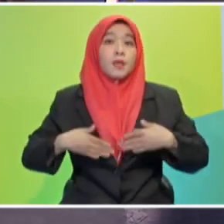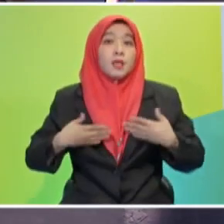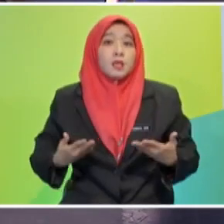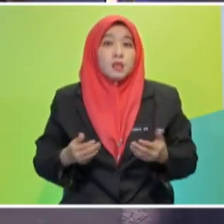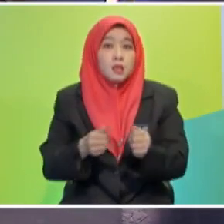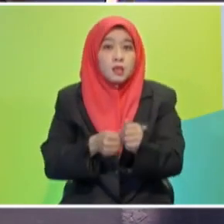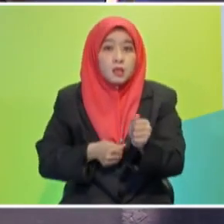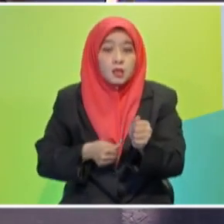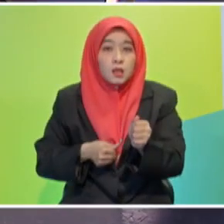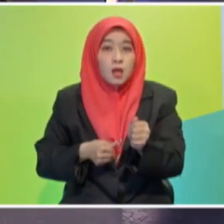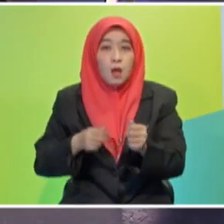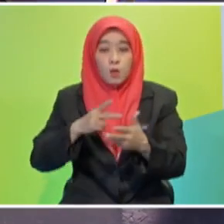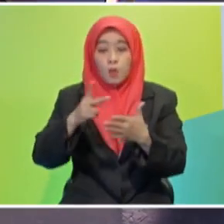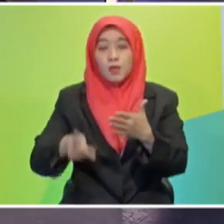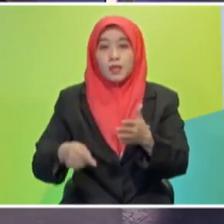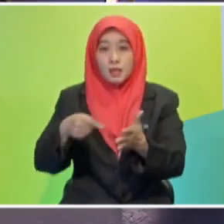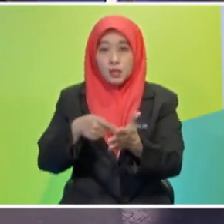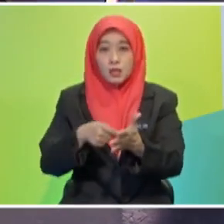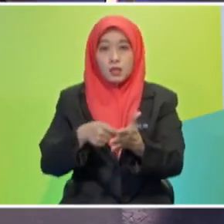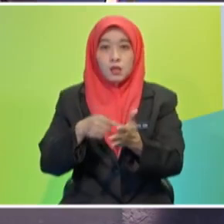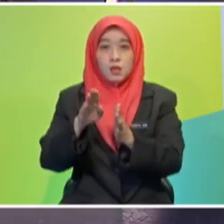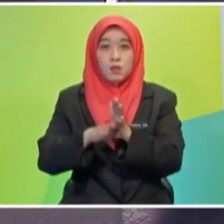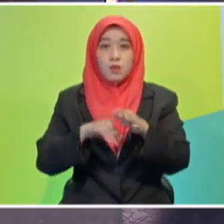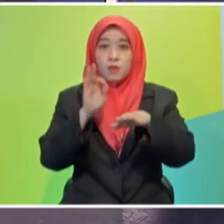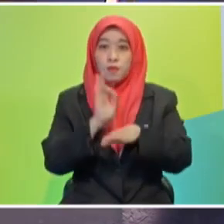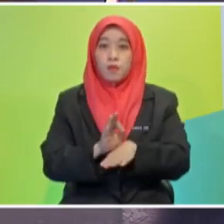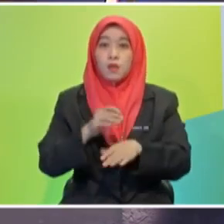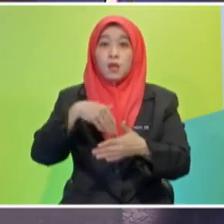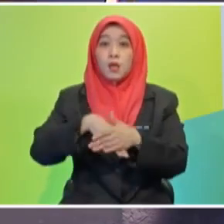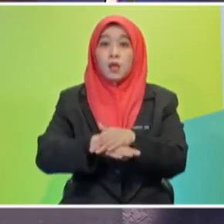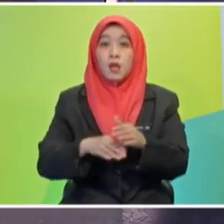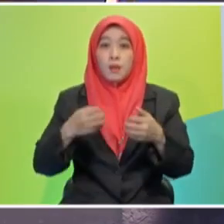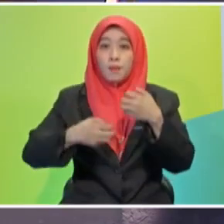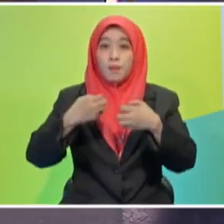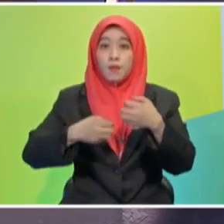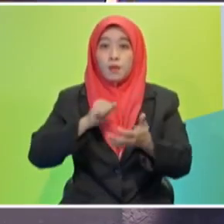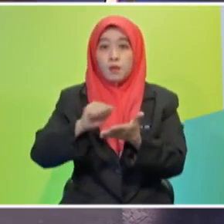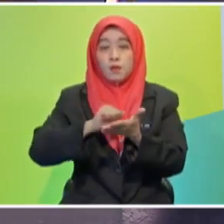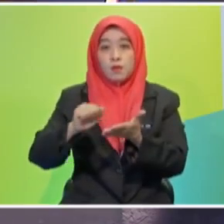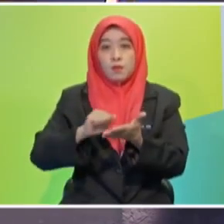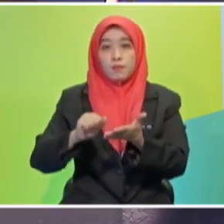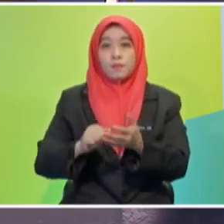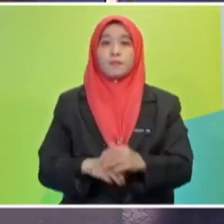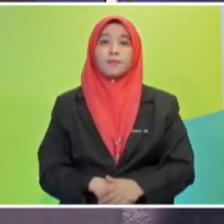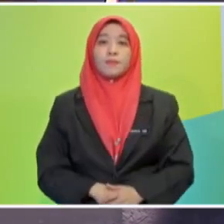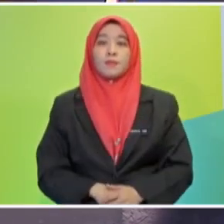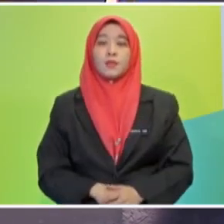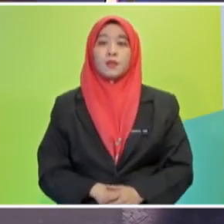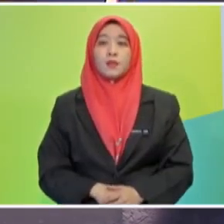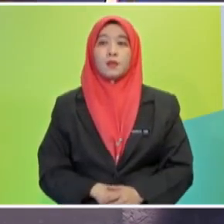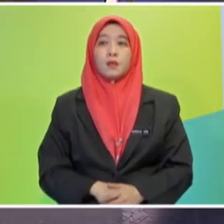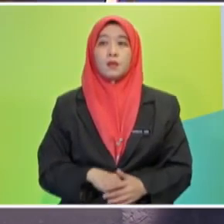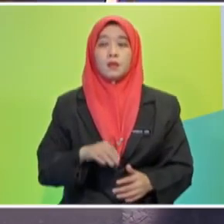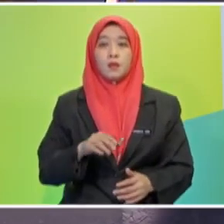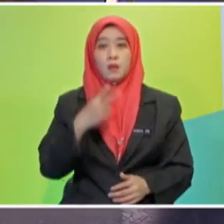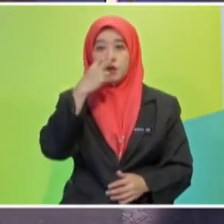setiap komponen ini berfungsi dalam mesin basuh. Okey. Okey, jadi Aiman, kita pilih satu situasi.